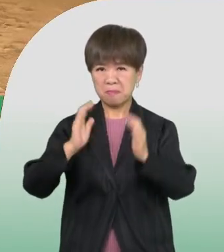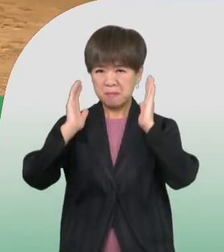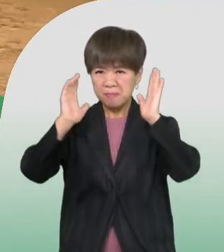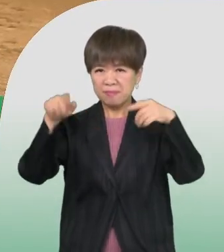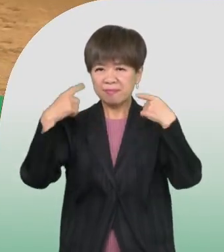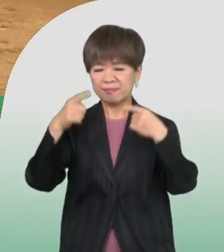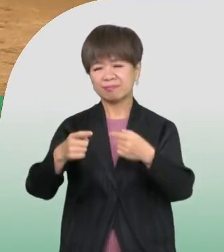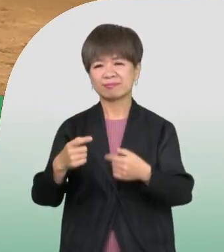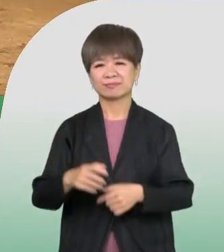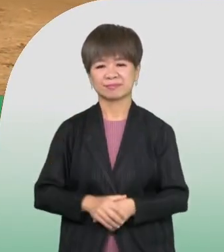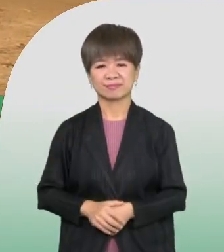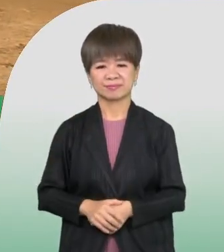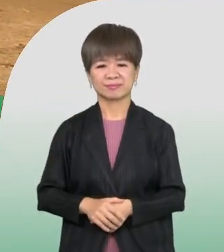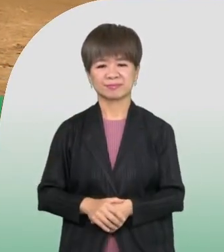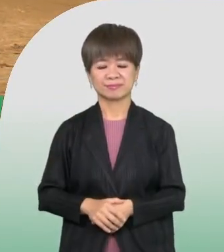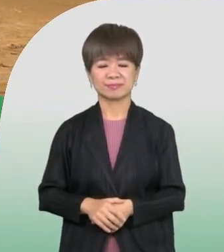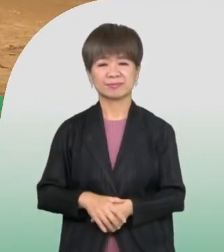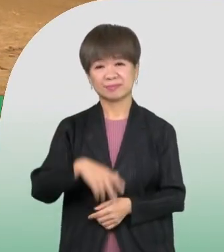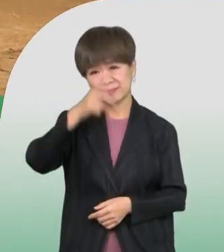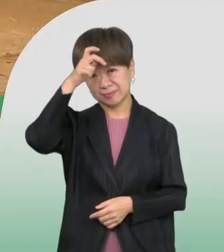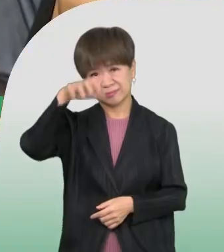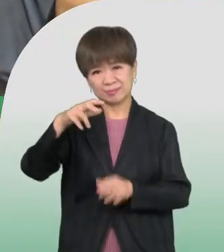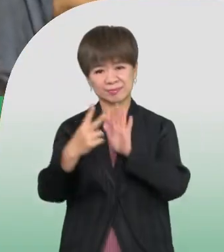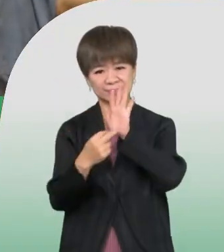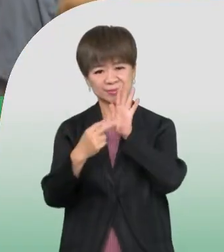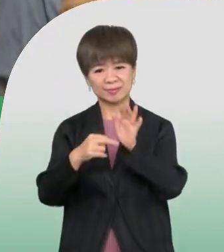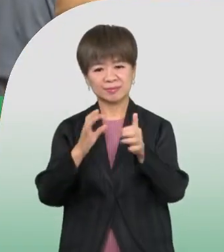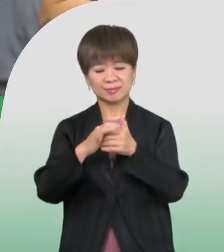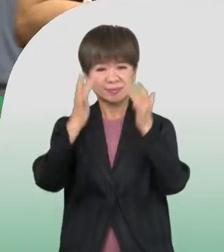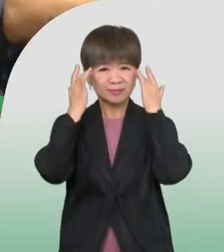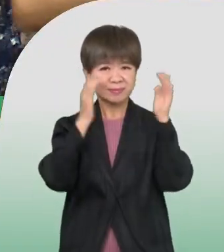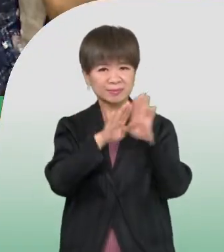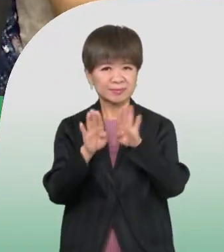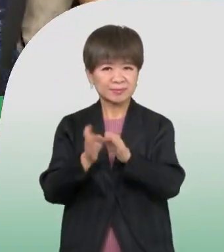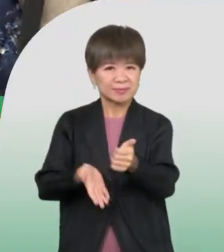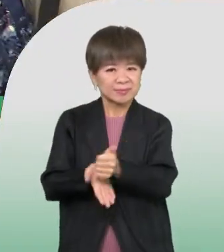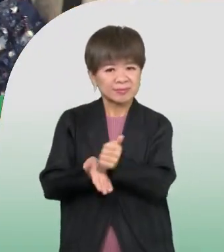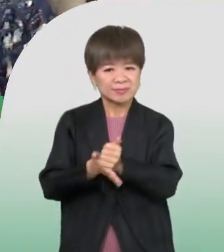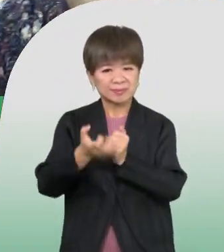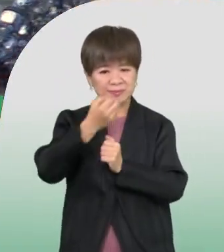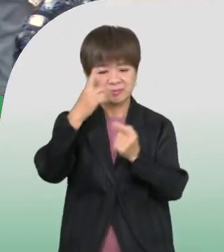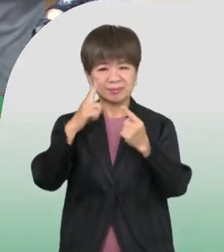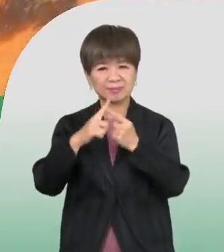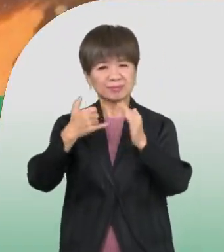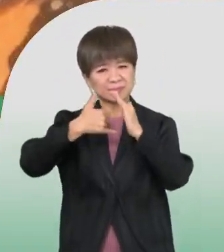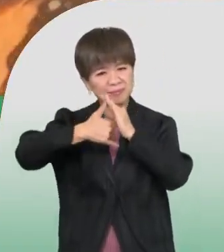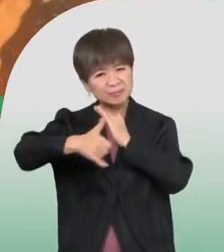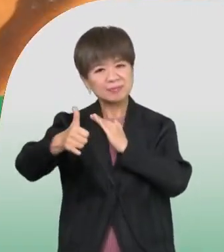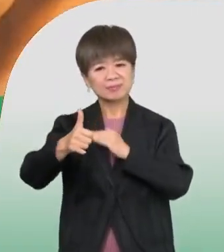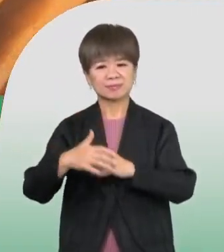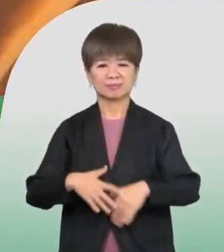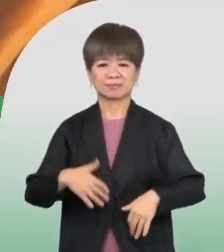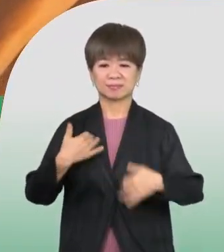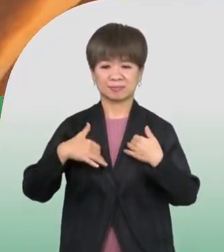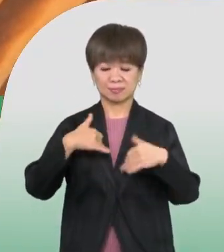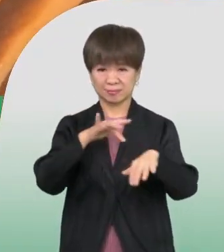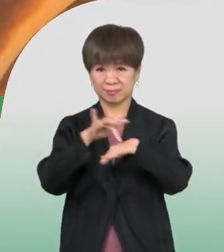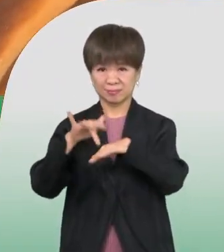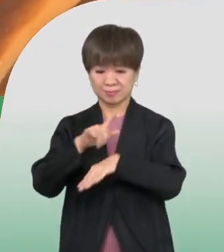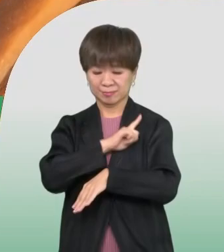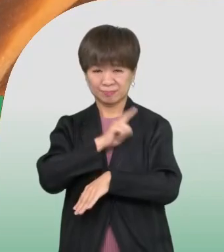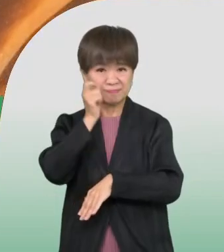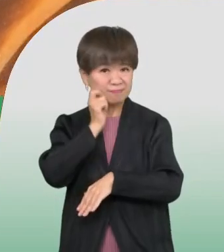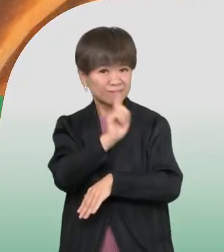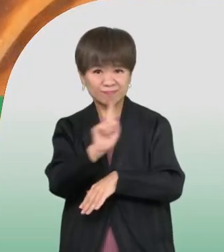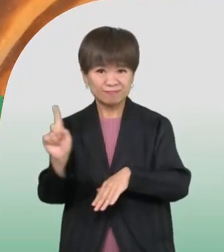动。 太阳分局表示，暑假期间希望大鹏一道来鼓励青少年多出去露背，快乐探索自家好做